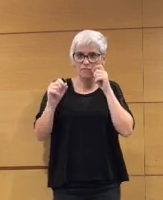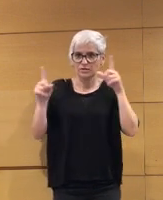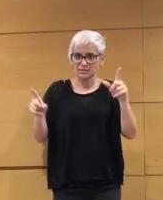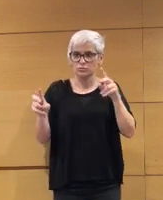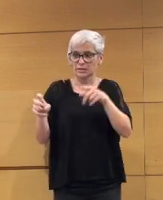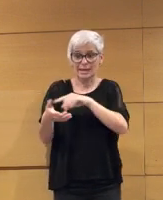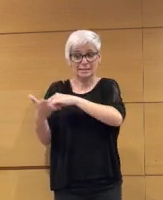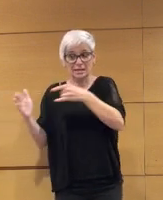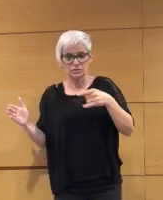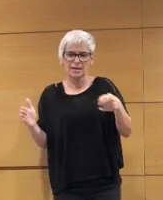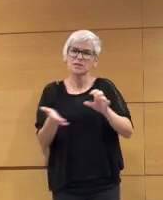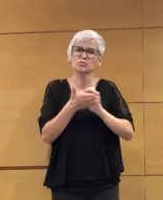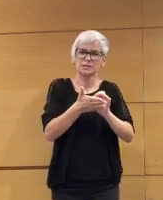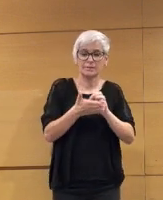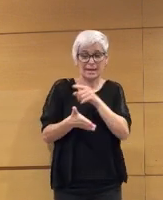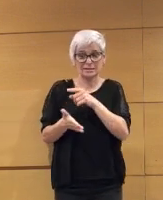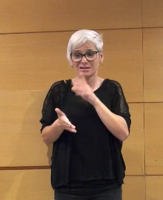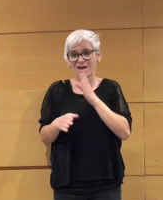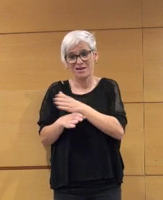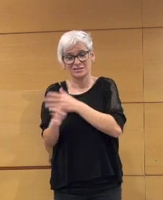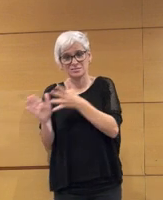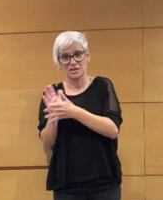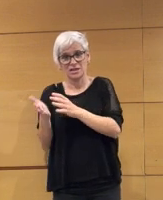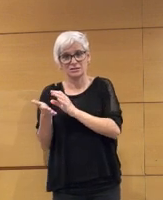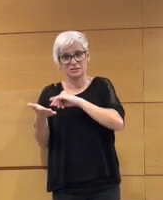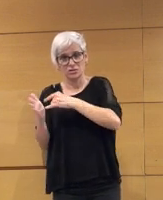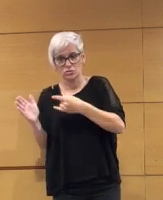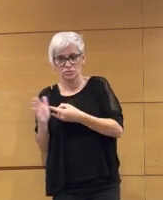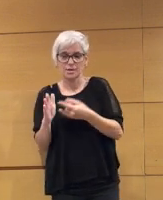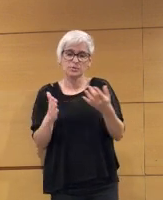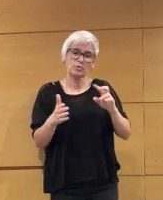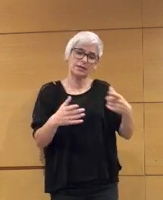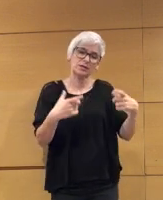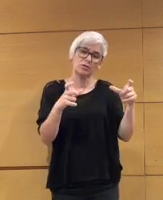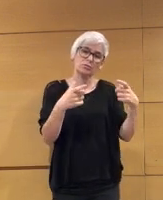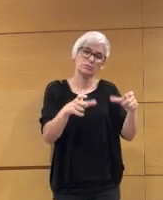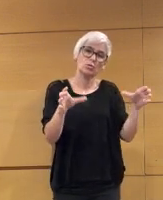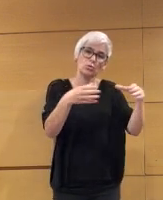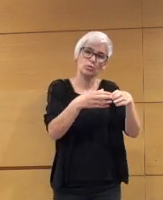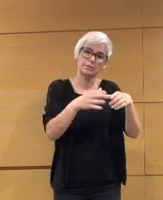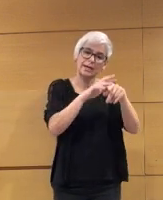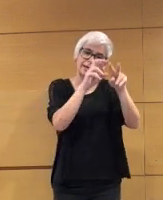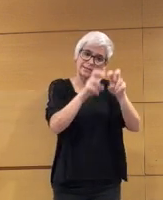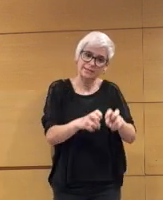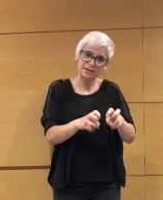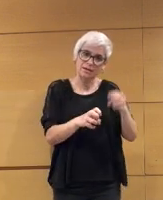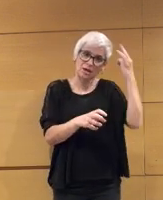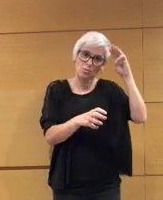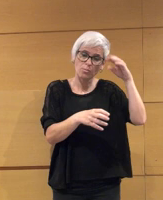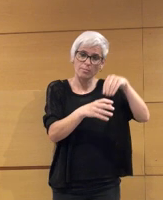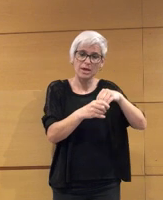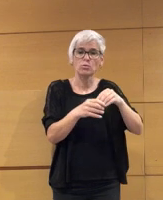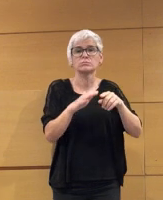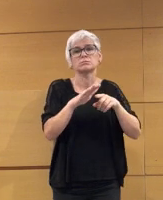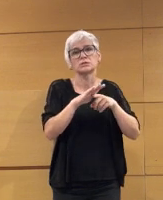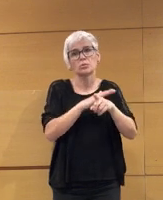tecnologia, l'altra és un servei. Hi ha un grup de recerca de la Pompeu que volen treballar amb com acabar desenvolupant un servei per